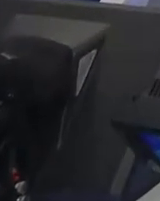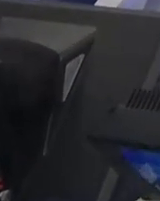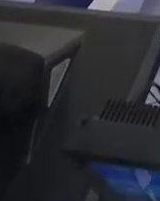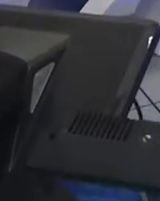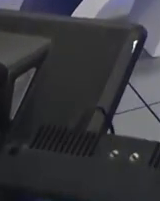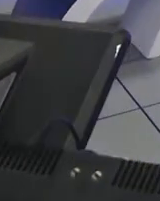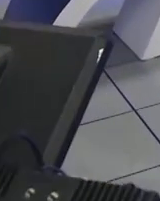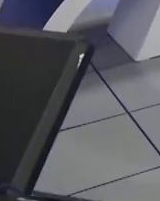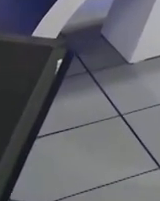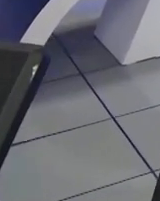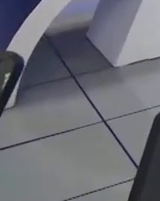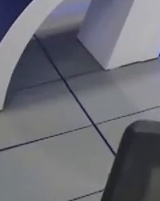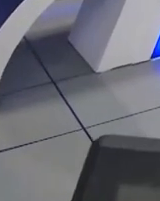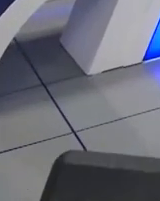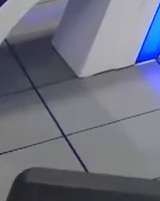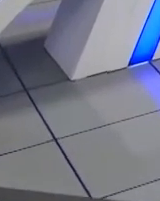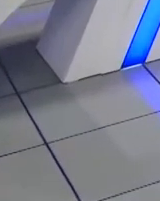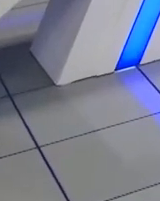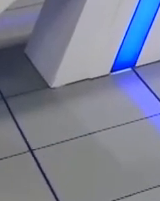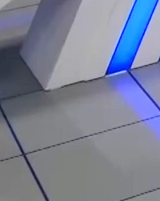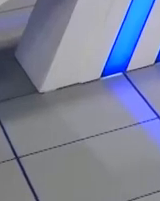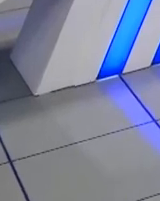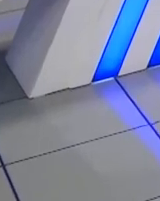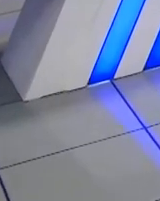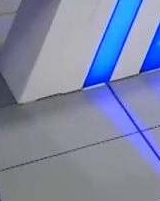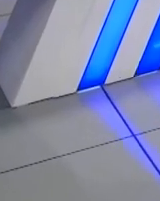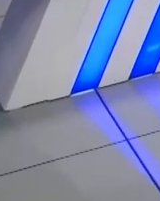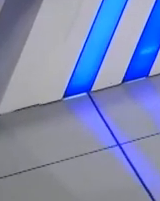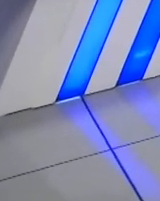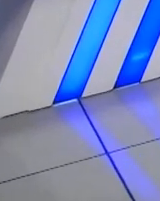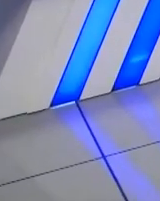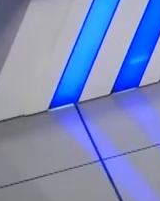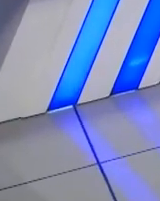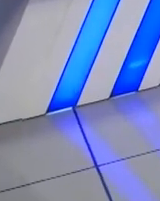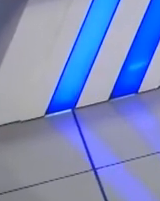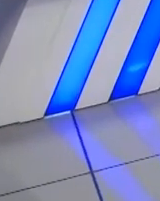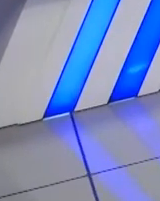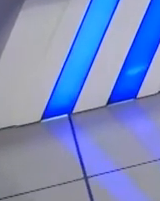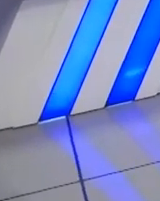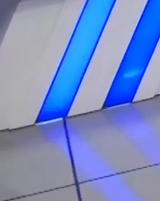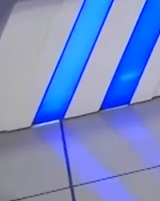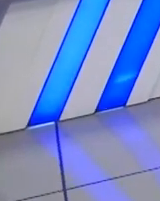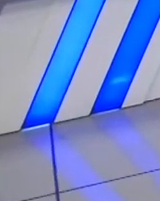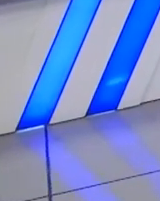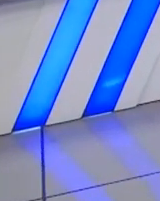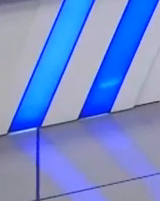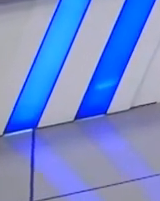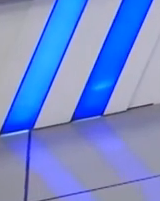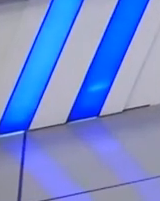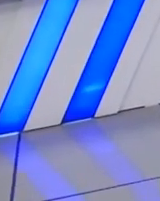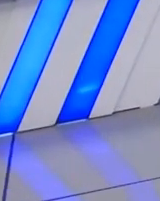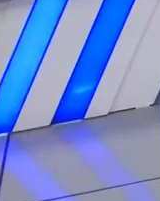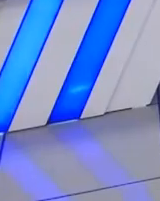Ассаламу алейкум, қадірмен көрермен, тікелей эфирде қорытынды жаңалықтары студияда Алмат Хамид, сурда одырмада Айгүл Жұмашқызы. Бүгін